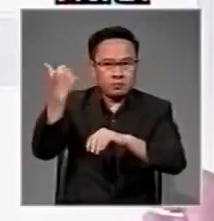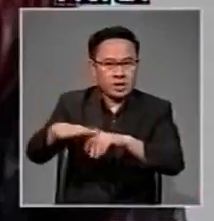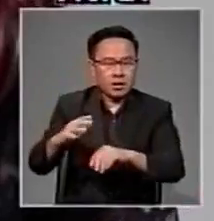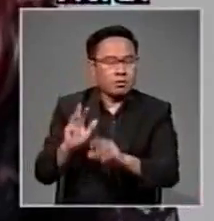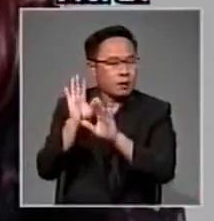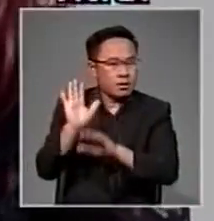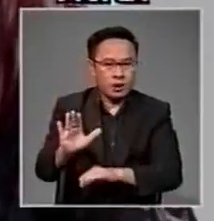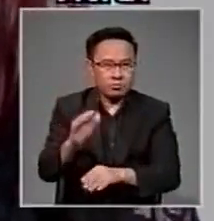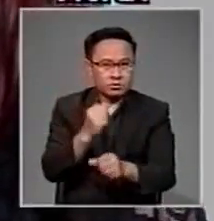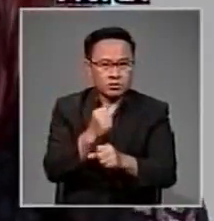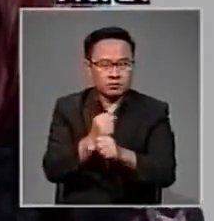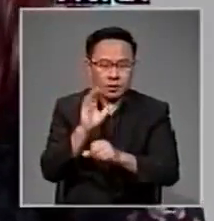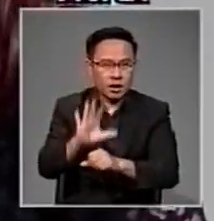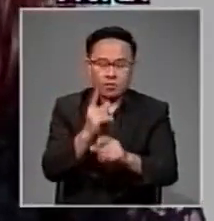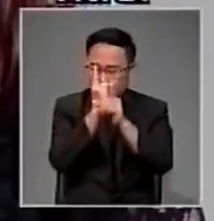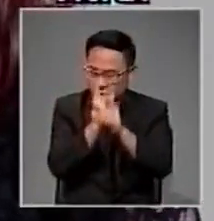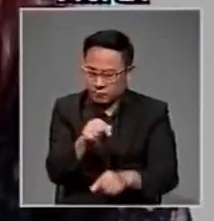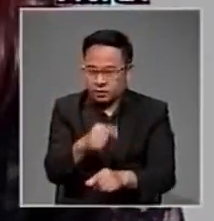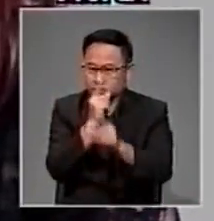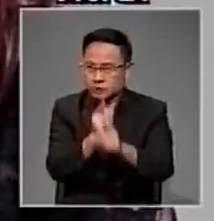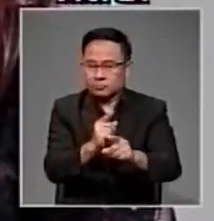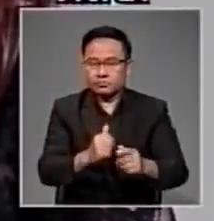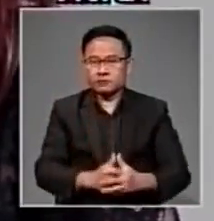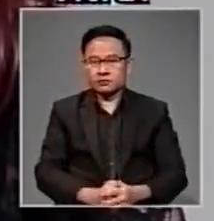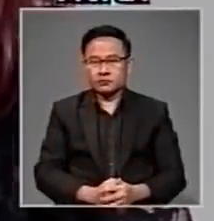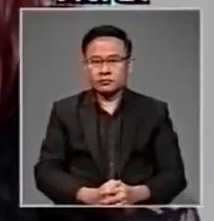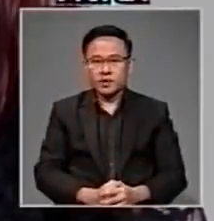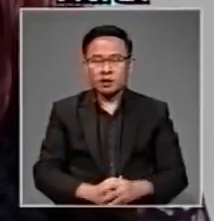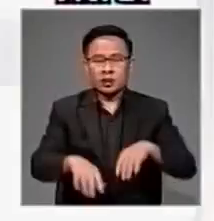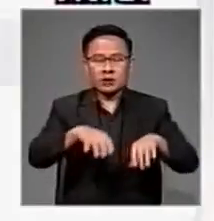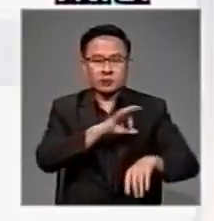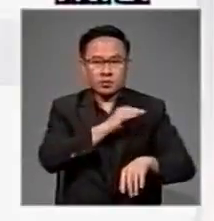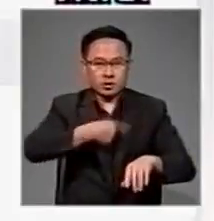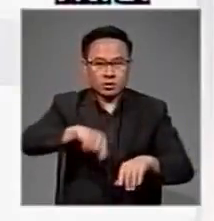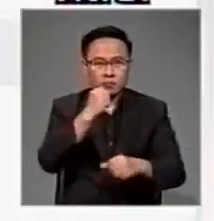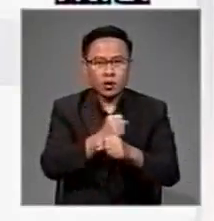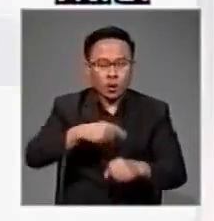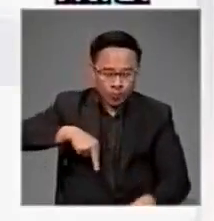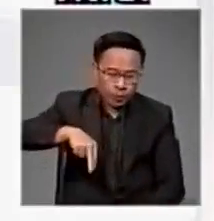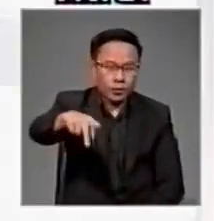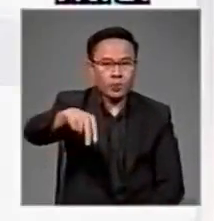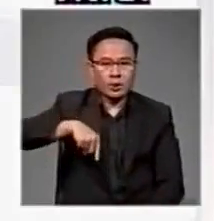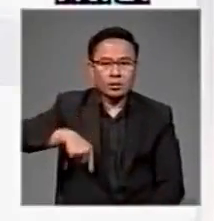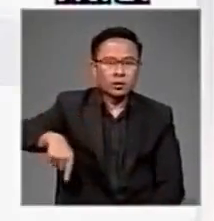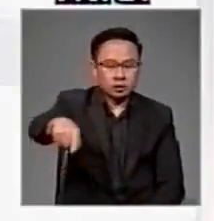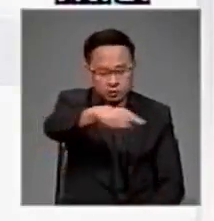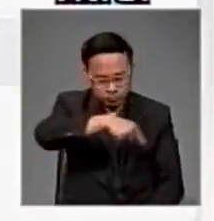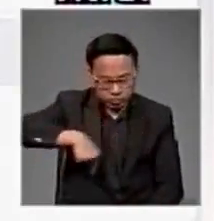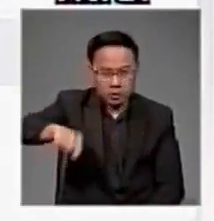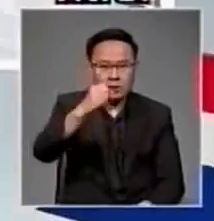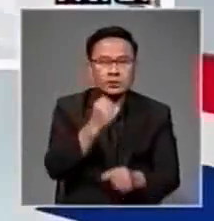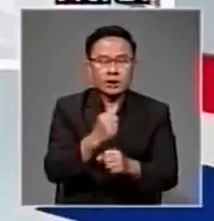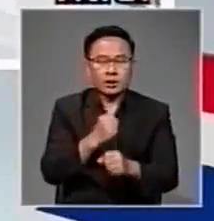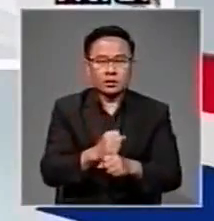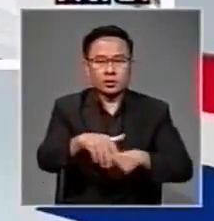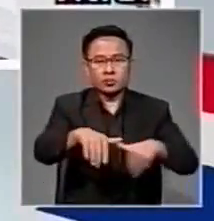ในการต่อเติมอาคาร สิ่งท้าวอะไรต่างๆห้ามมีการก่อสร้าง ครับผมเพราะว่าเราจะให้สมาชิกเนี่ยทุก